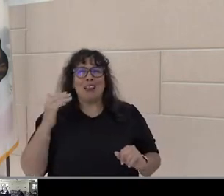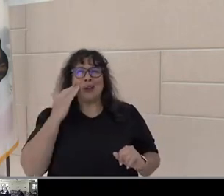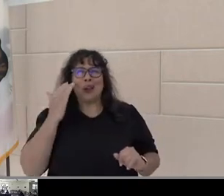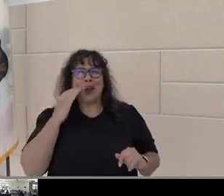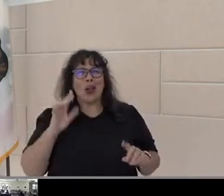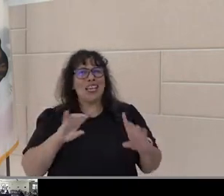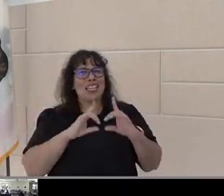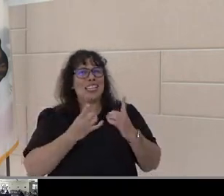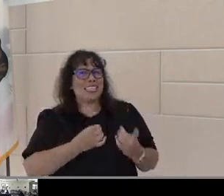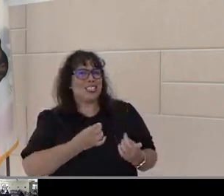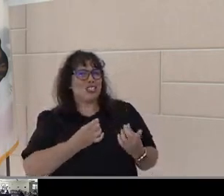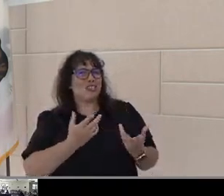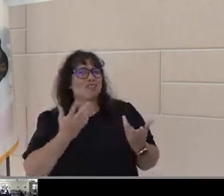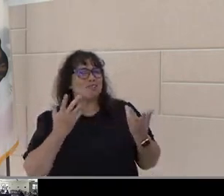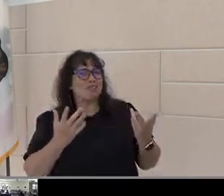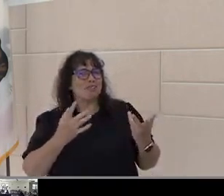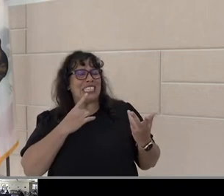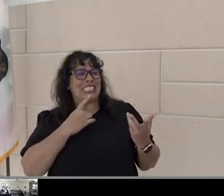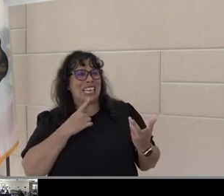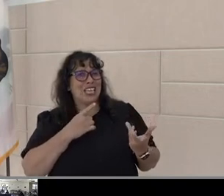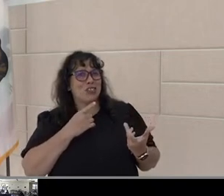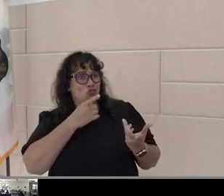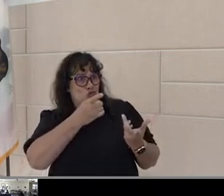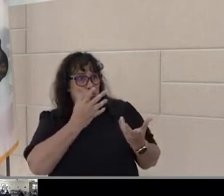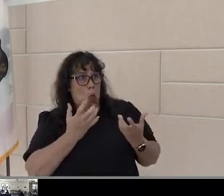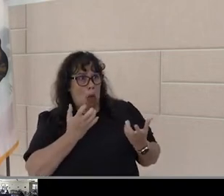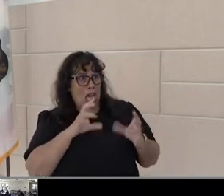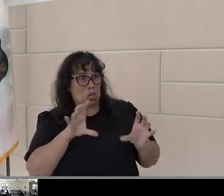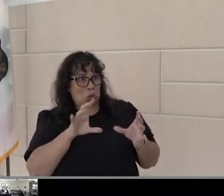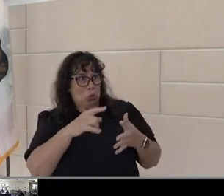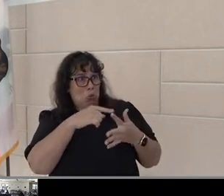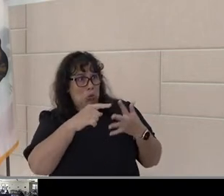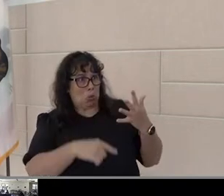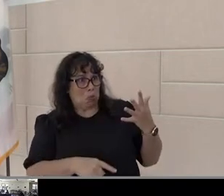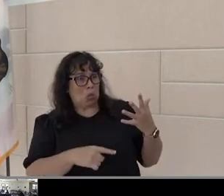ឡើងឋានៈរបស់យើងតើឯង